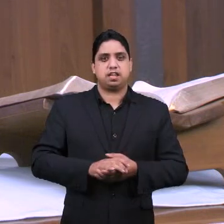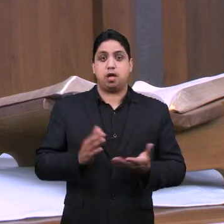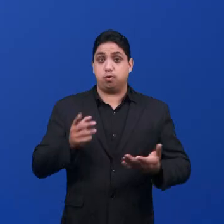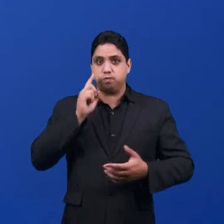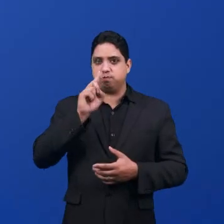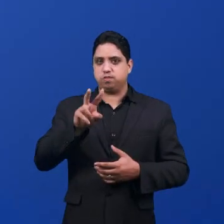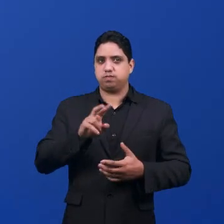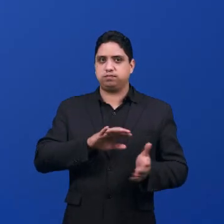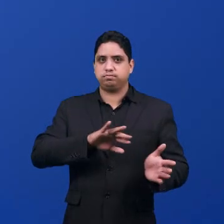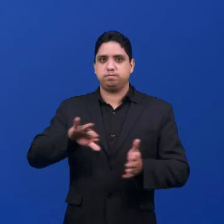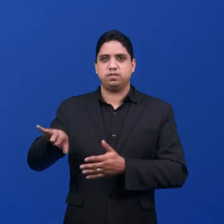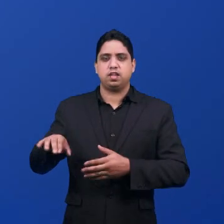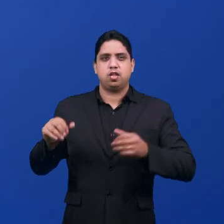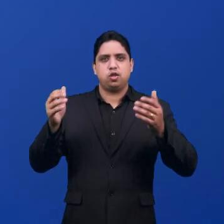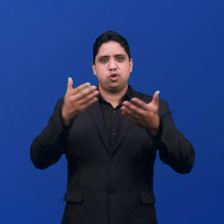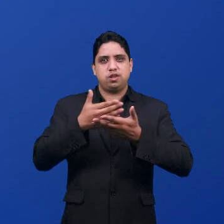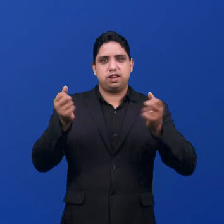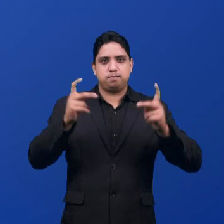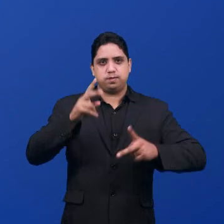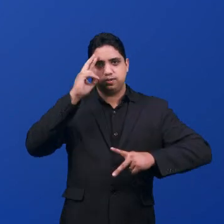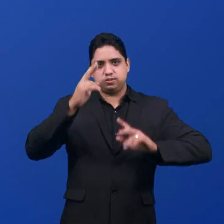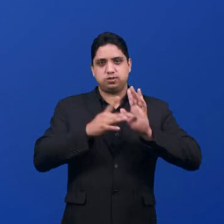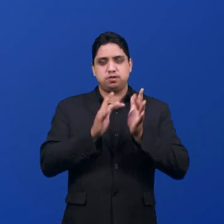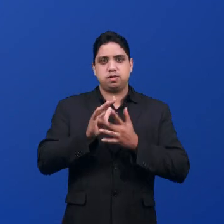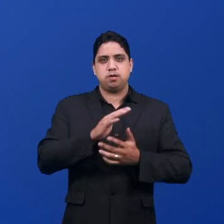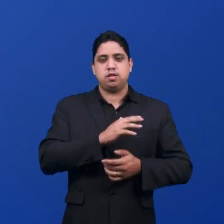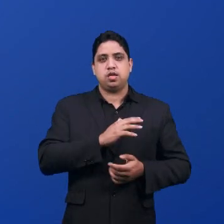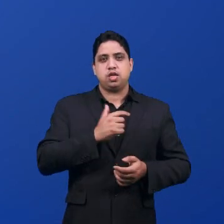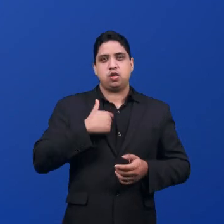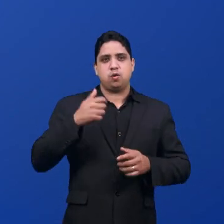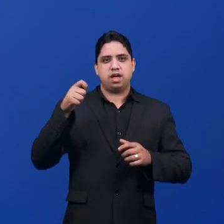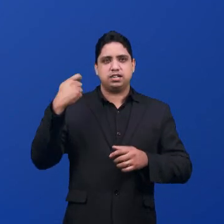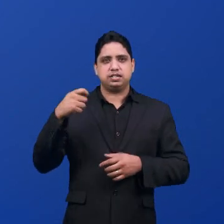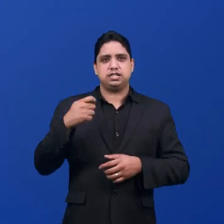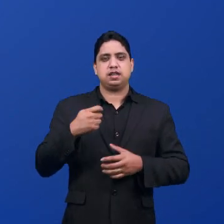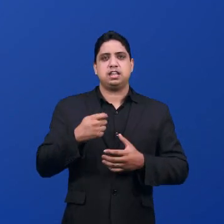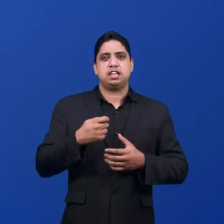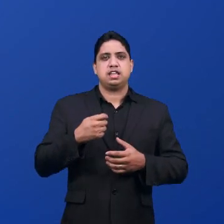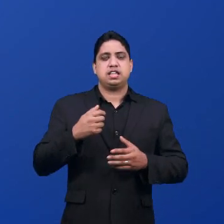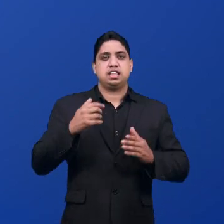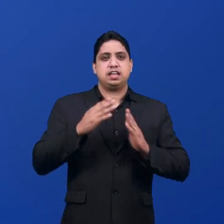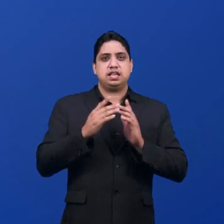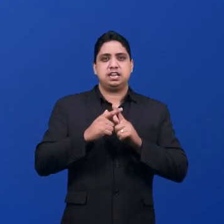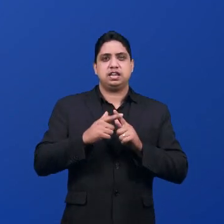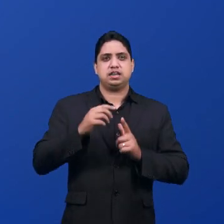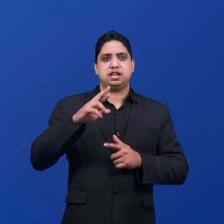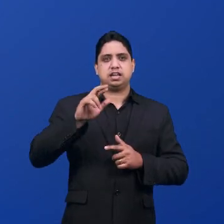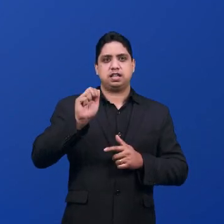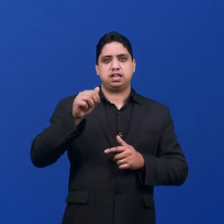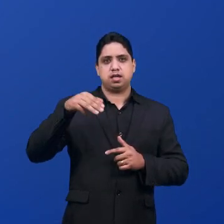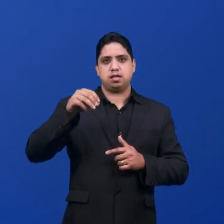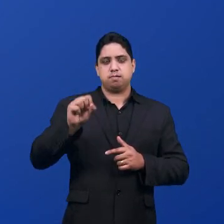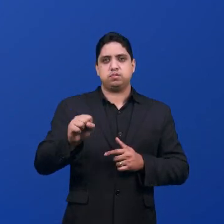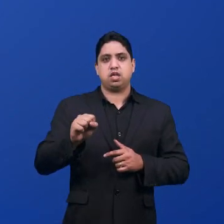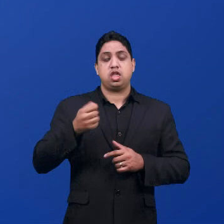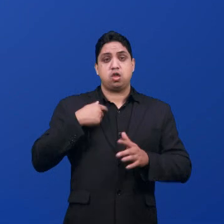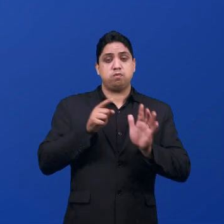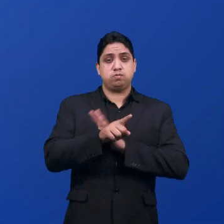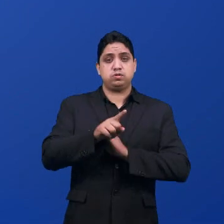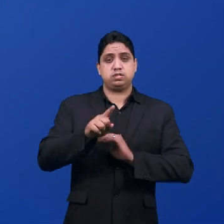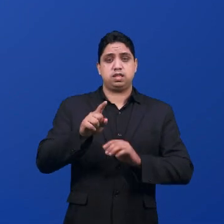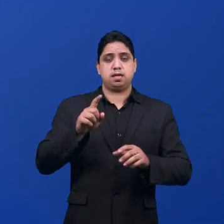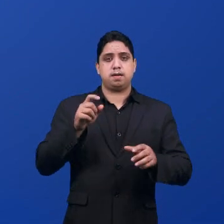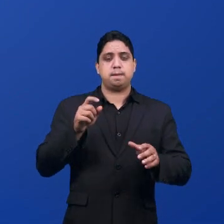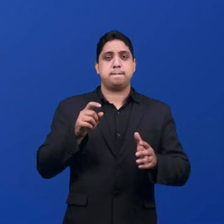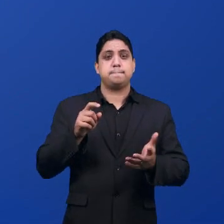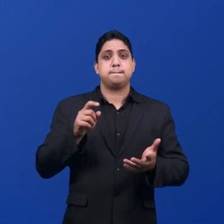groupe des frères. La paix du Seigneur Jésus. Je m'appelle Delphina, de l'Argentine, Buenos Aires,